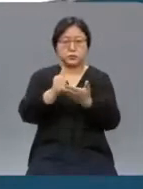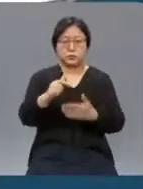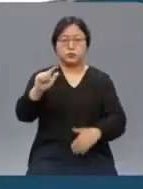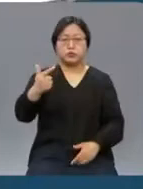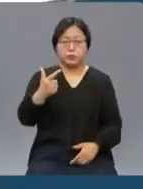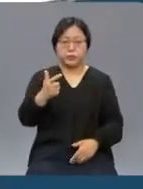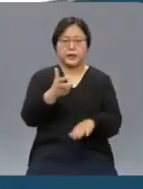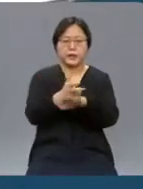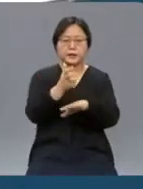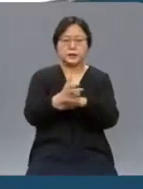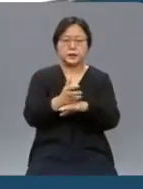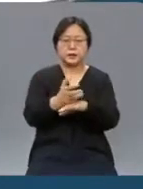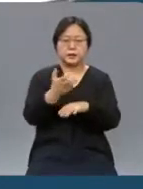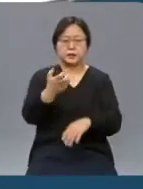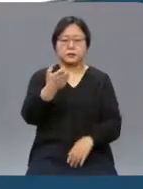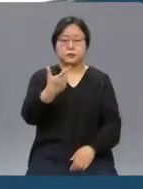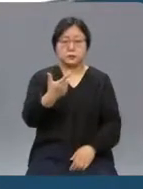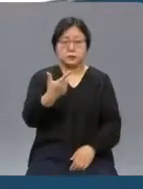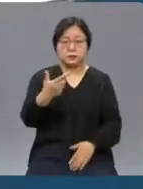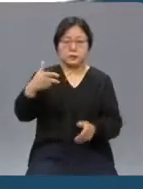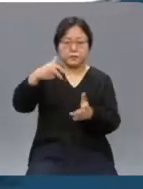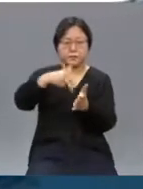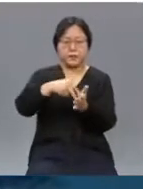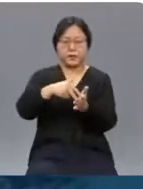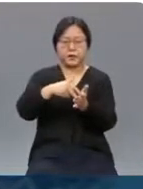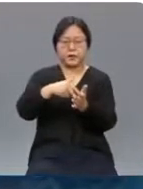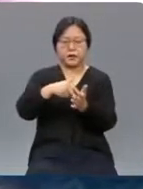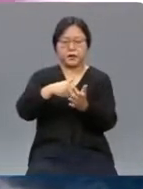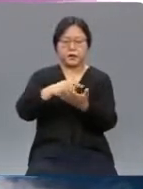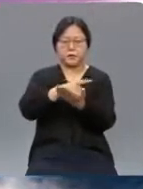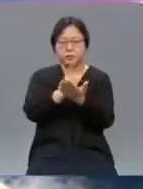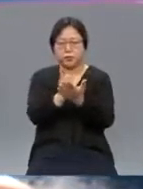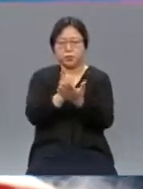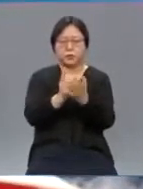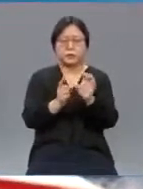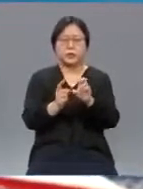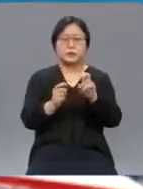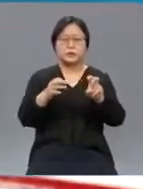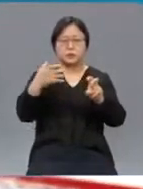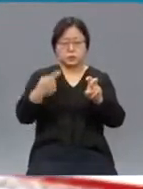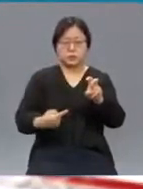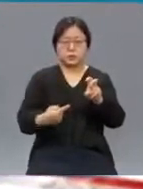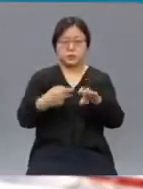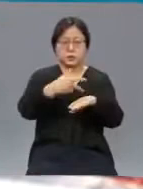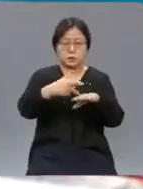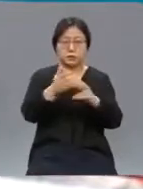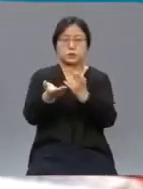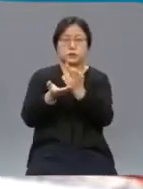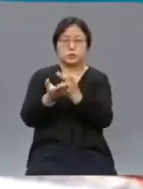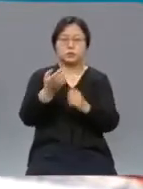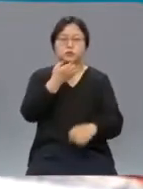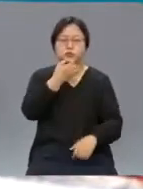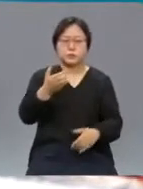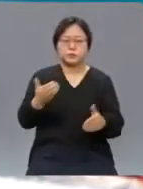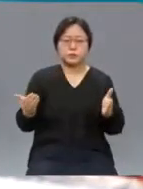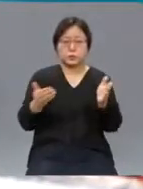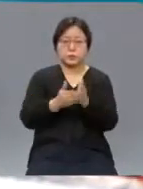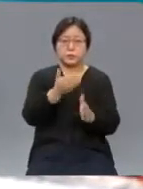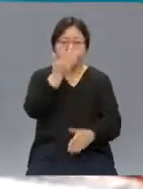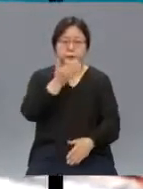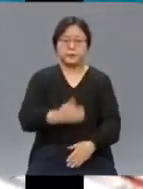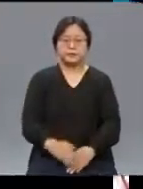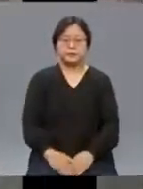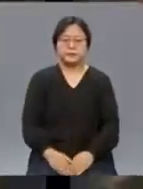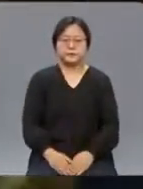명과 차량 86대를 태우고 최고 42노트의 속력으로 운항할 수 있어 진도에서 제주까지 90분 만에 갈 수 있습니다.